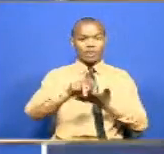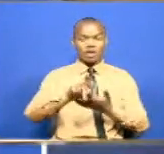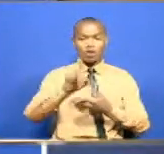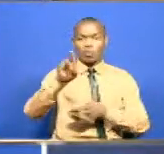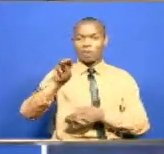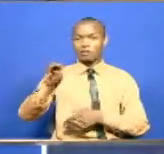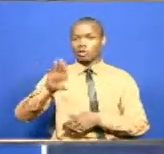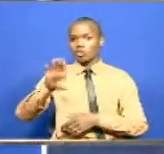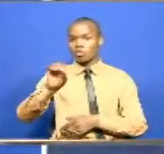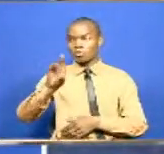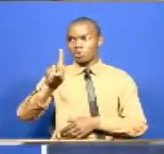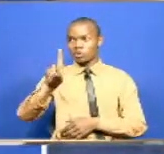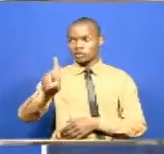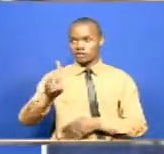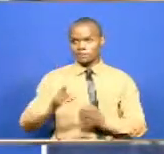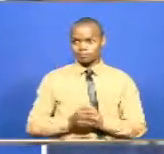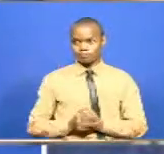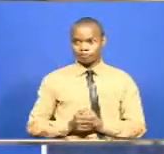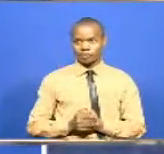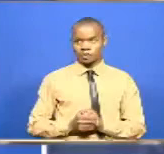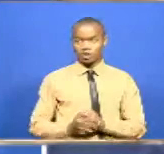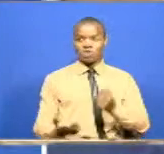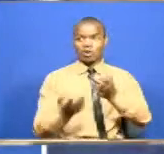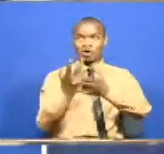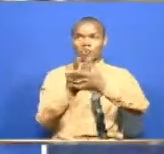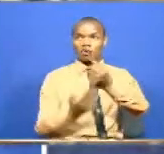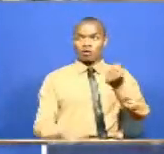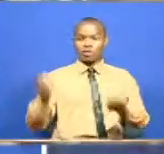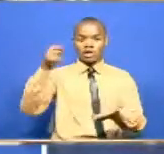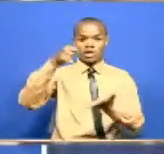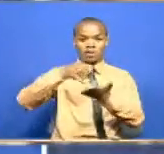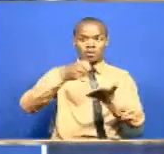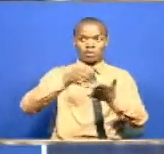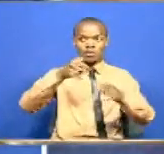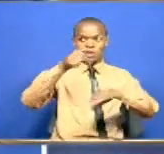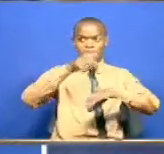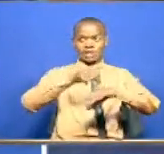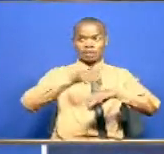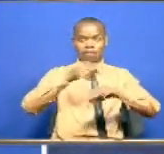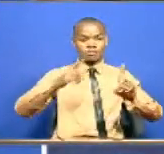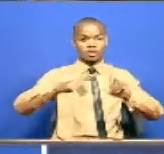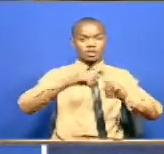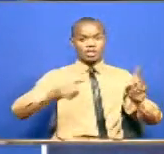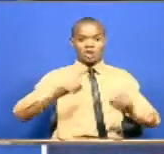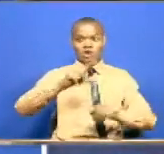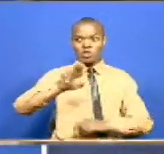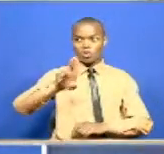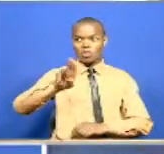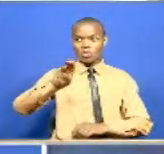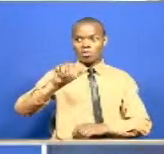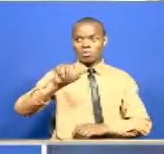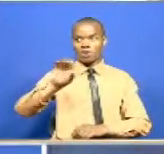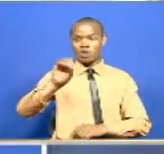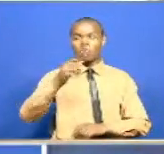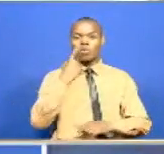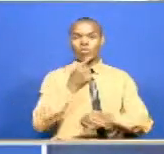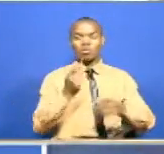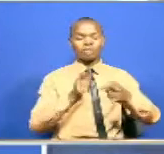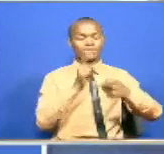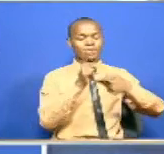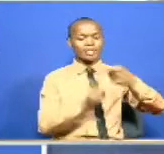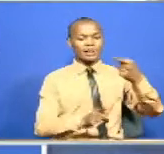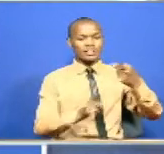1. Jumwa na mlinzi wake wamehusishwa kwenye mauaji ya Ngumbao Jola aliyekuwa na umri wa miaka